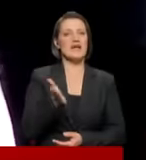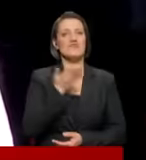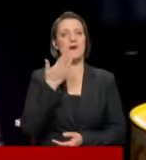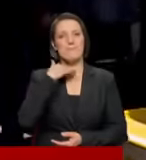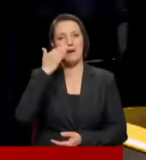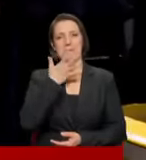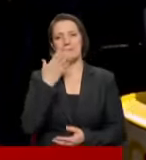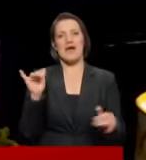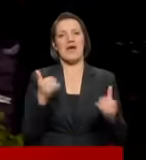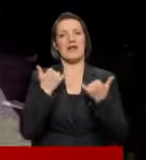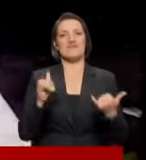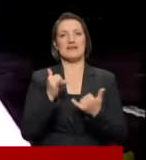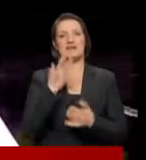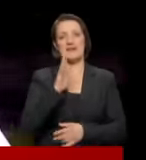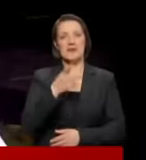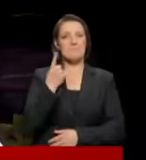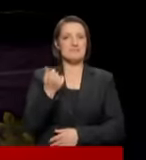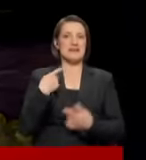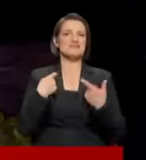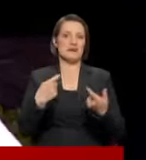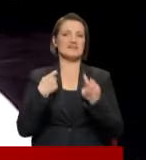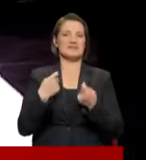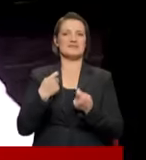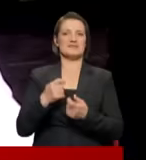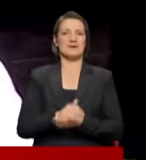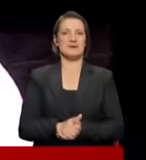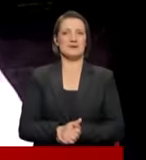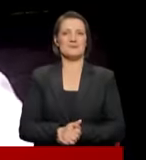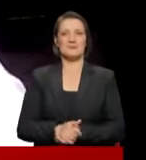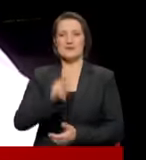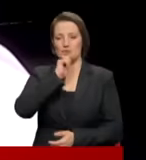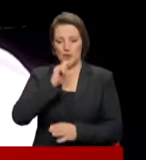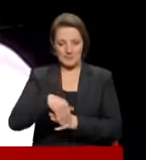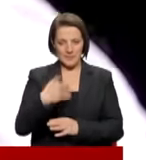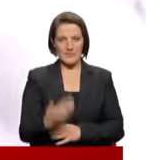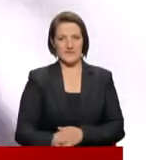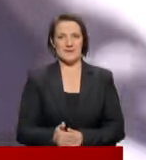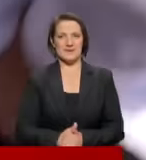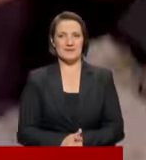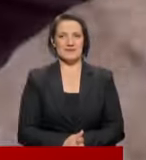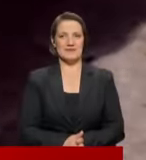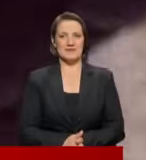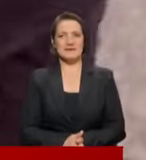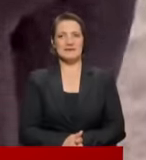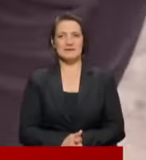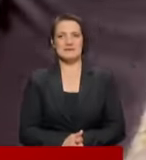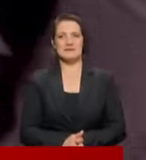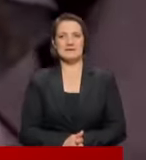bayramınız? Bayram çok eğlenceli geçiyor. Biraz masraf. Ay! Dondurmamız düştü.